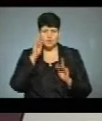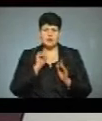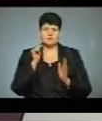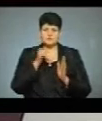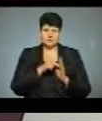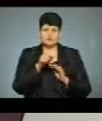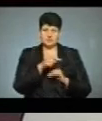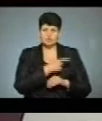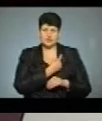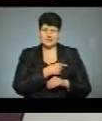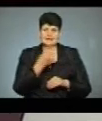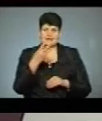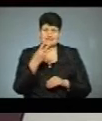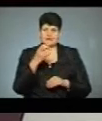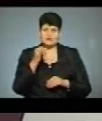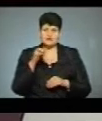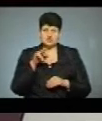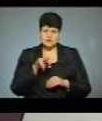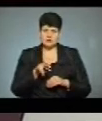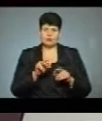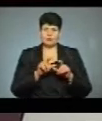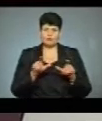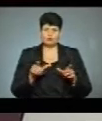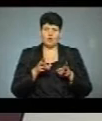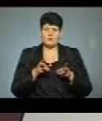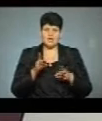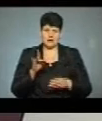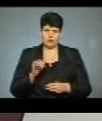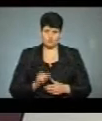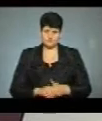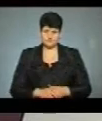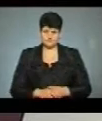до їхньої лікарні 30 січня у пункт обігріву.